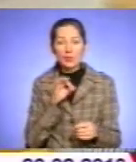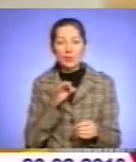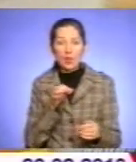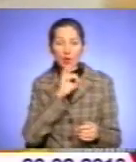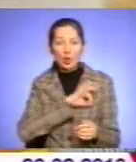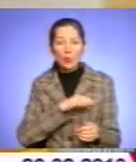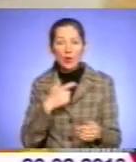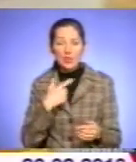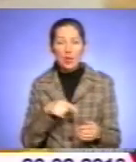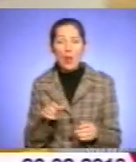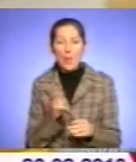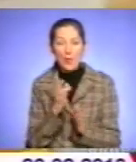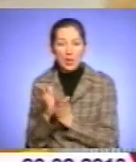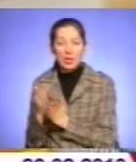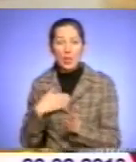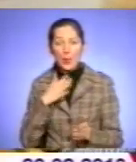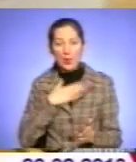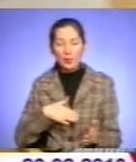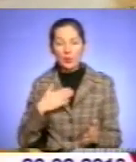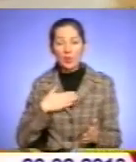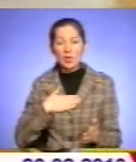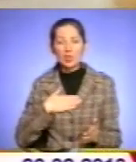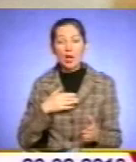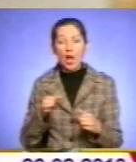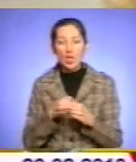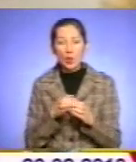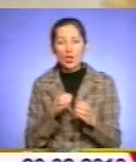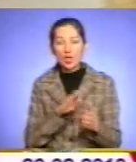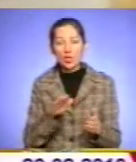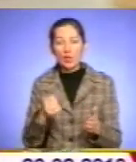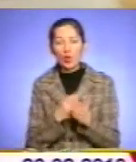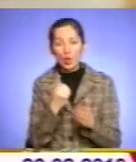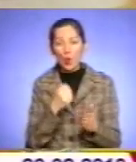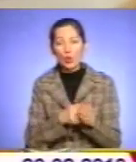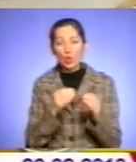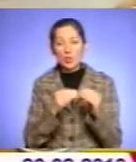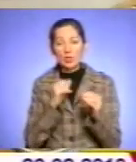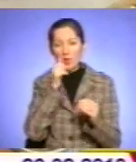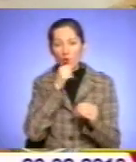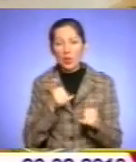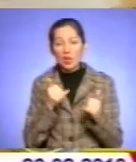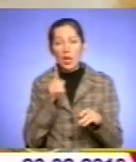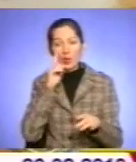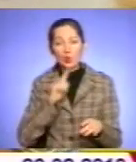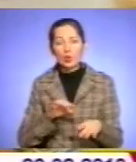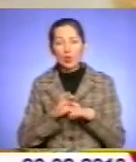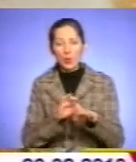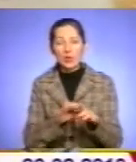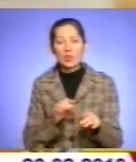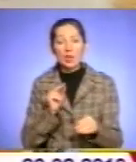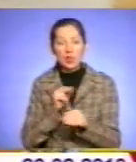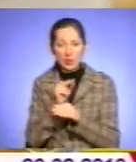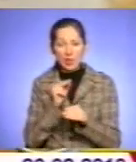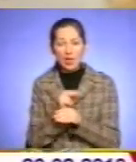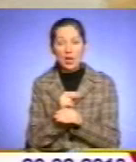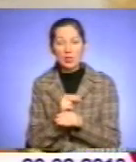Наша категорія відвідувачів – це дітки від 1 до 10 років. Для зручності проведення таких занять пізнавальних